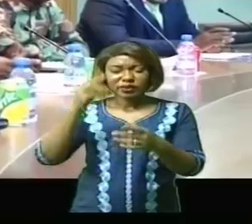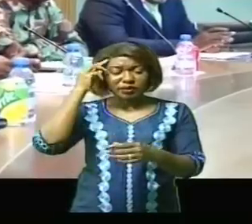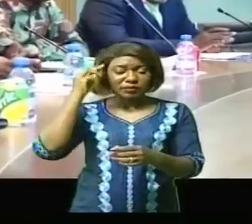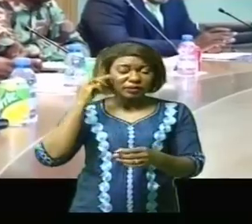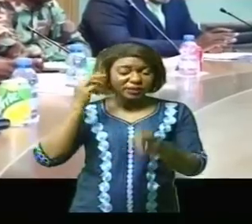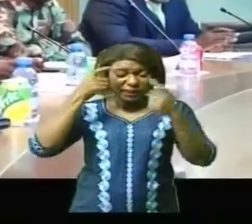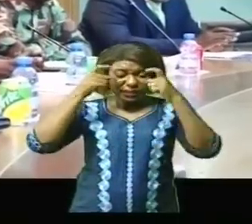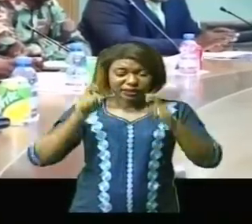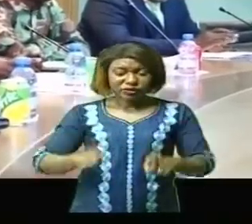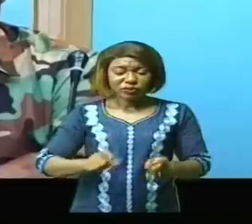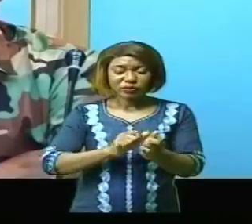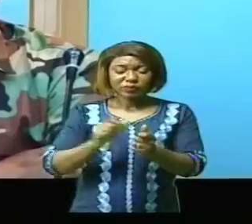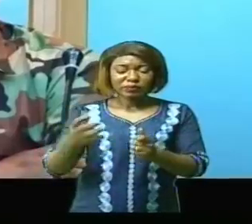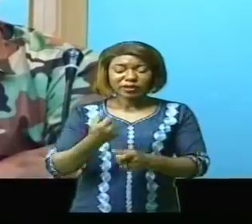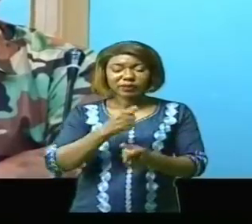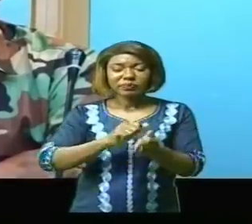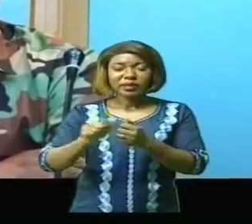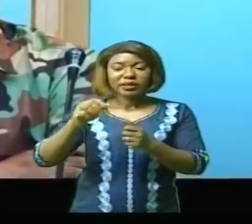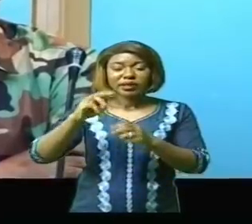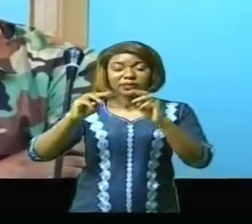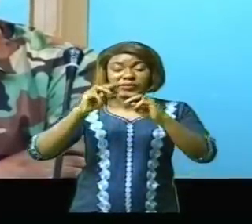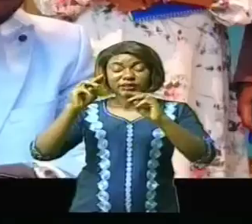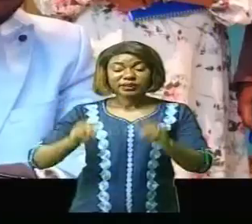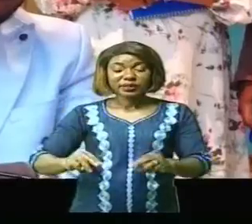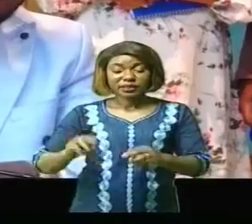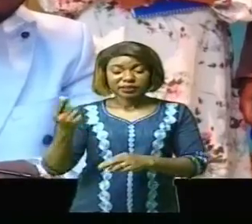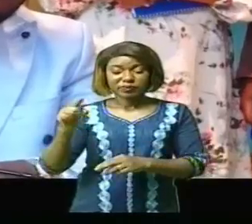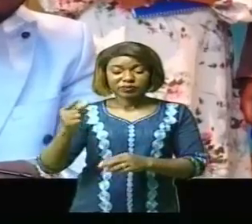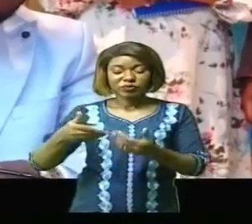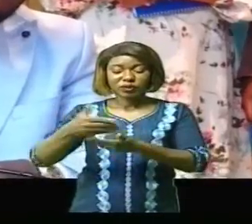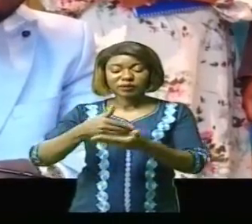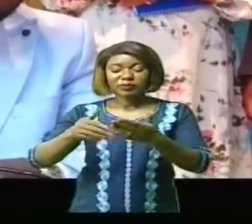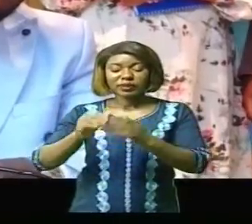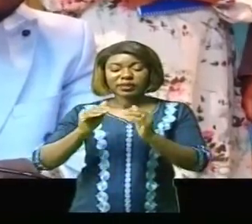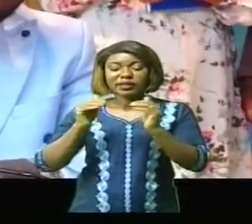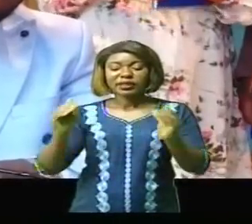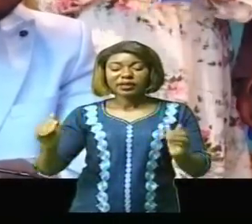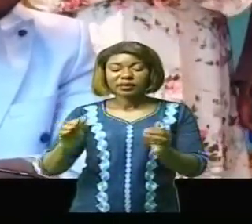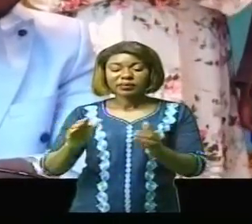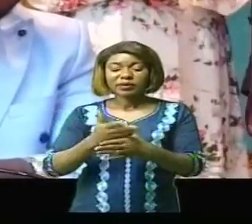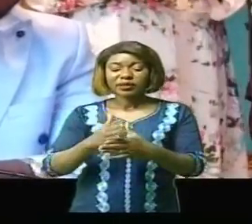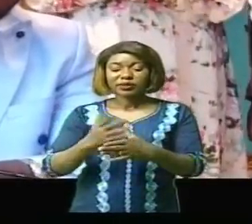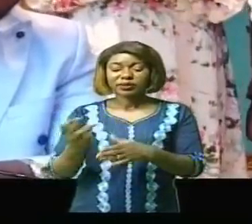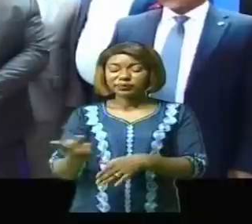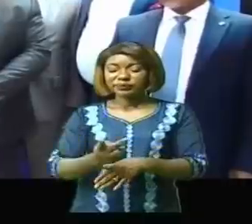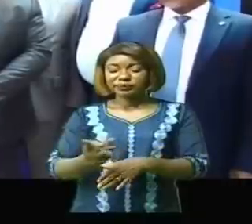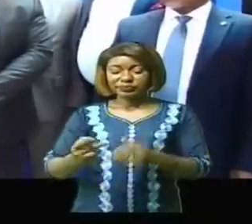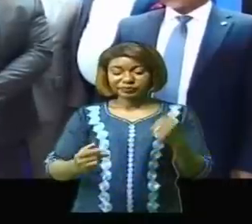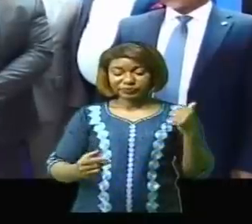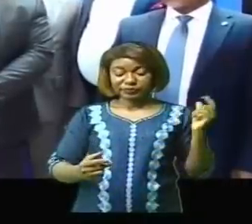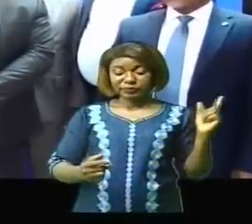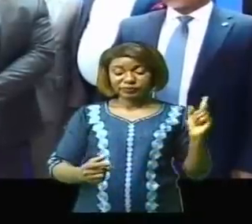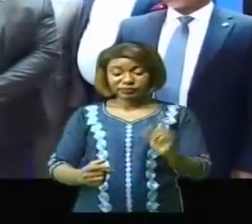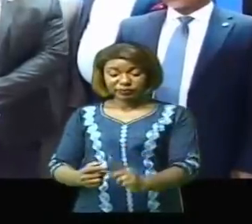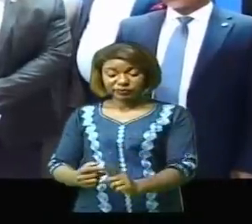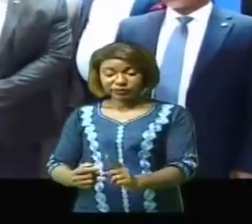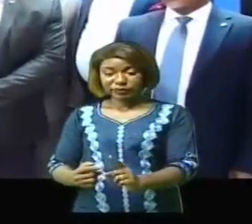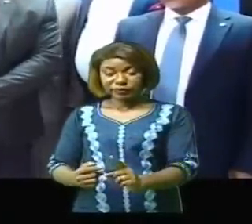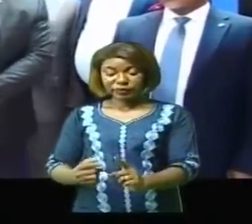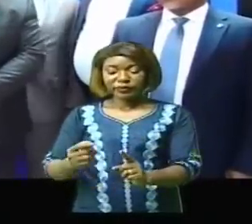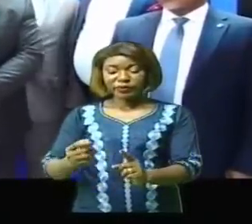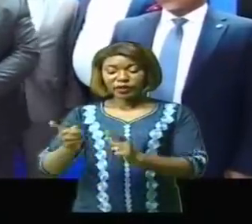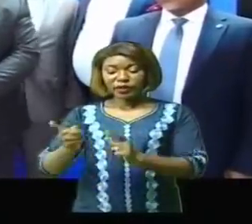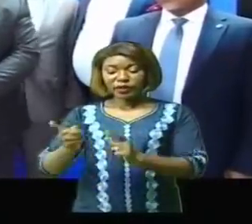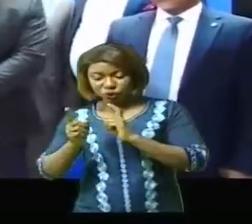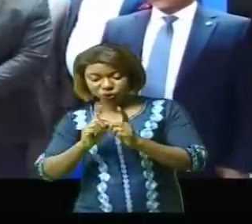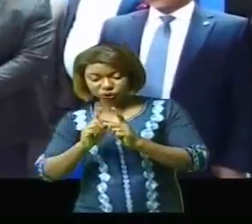prises par le ministère de Mines pour ramener le calme entre les deux protagonistes. Bon, nous sommes venus nous entretenir